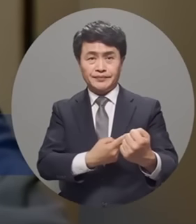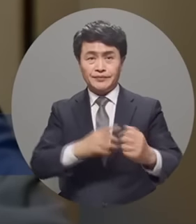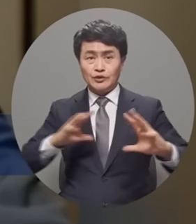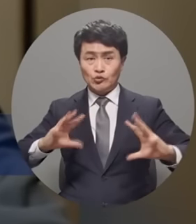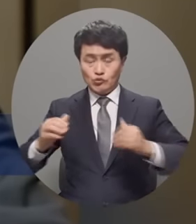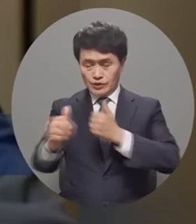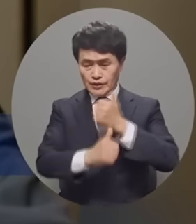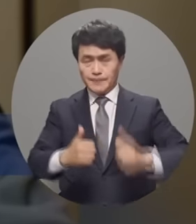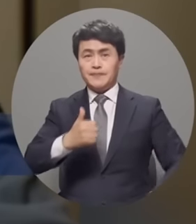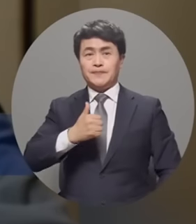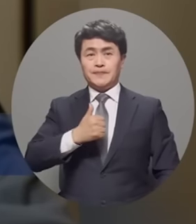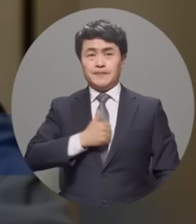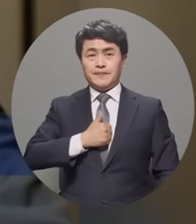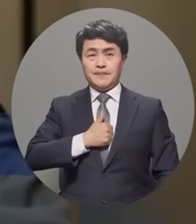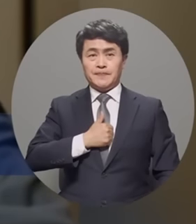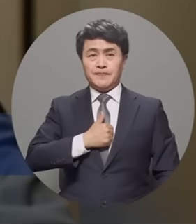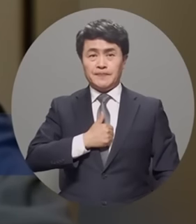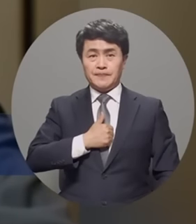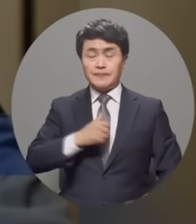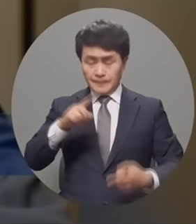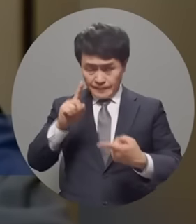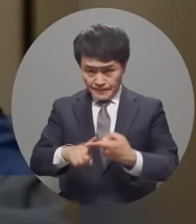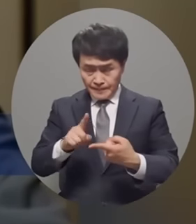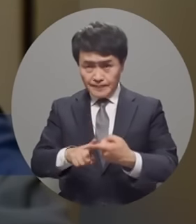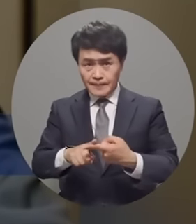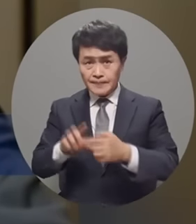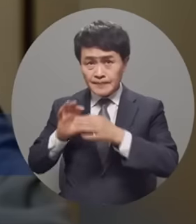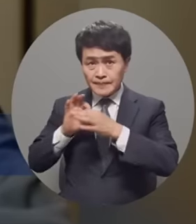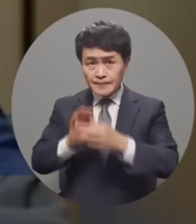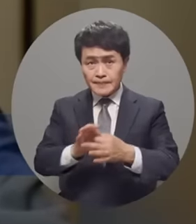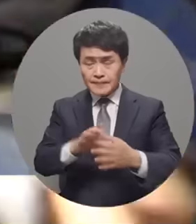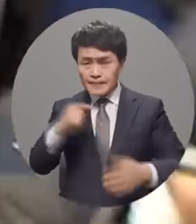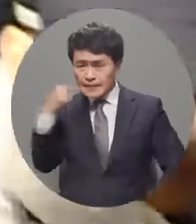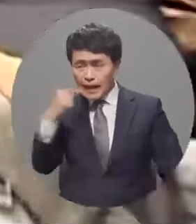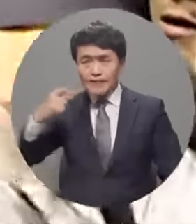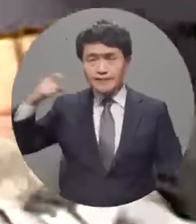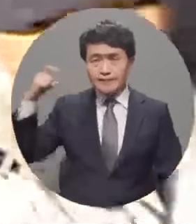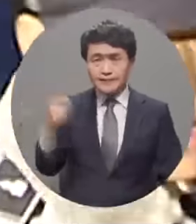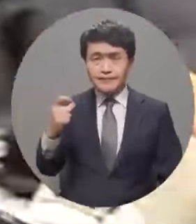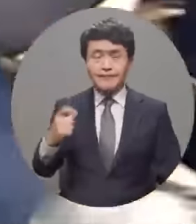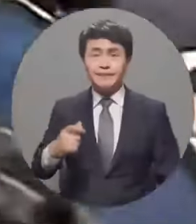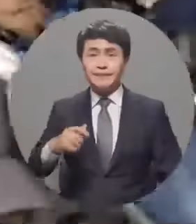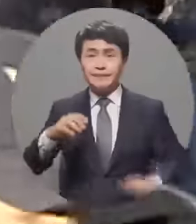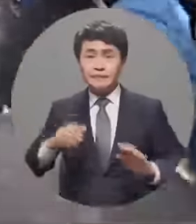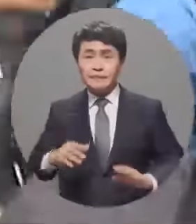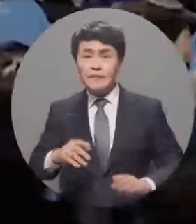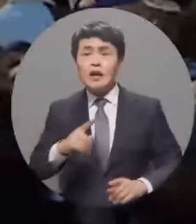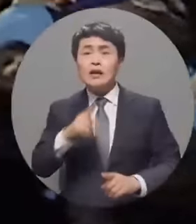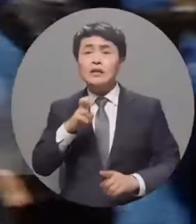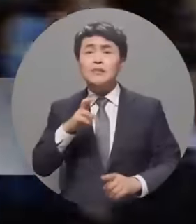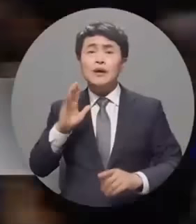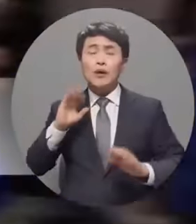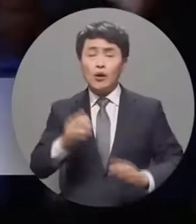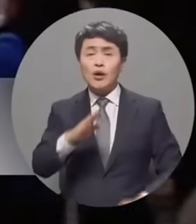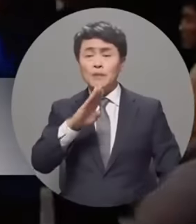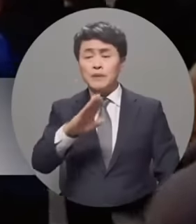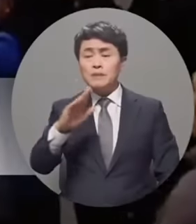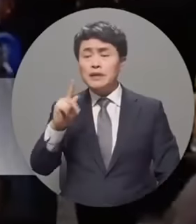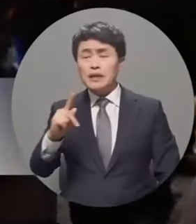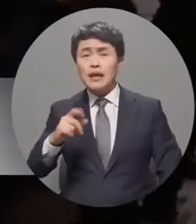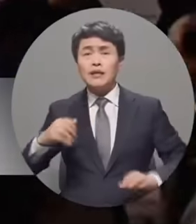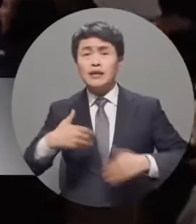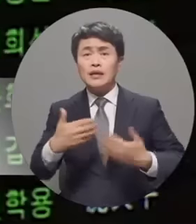국회의원의 자존심을 지키는 그 단호한 의지. 반대로 이명박 대통령 BBK 특검은